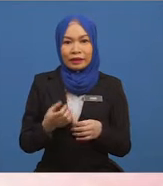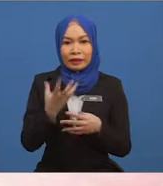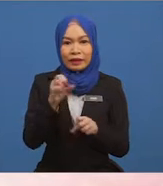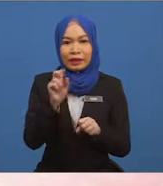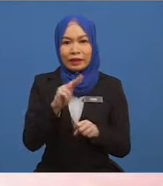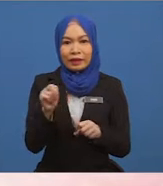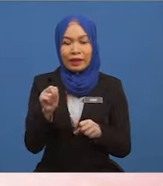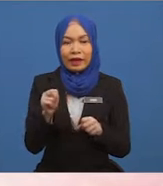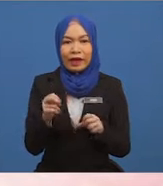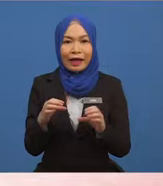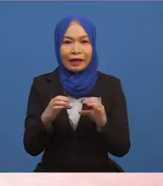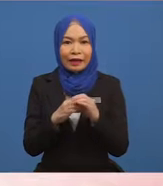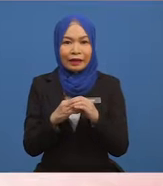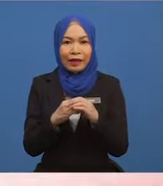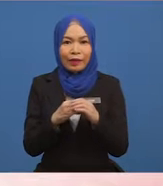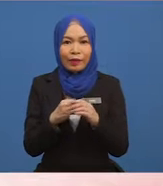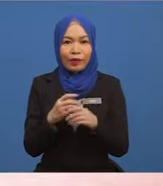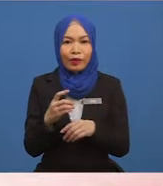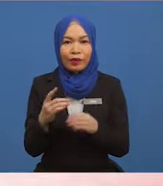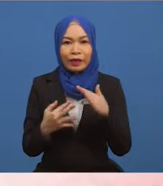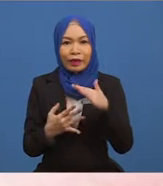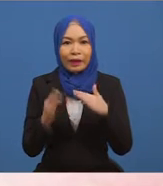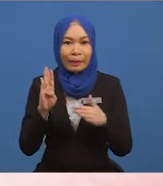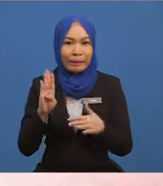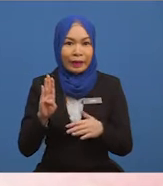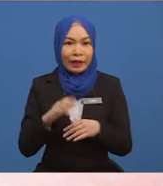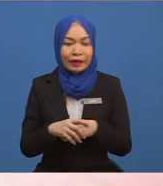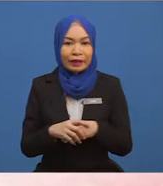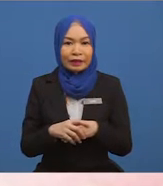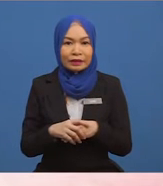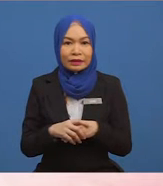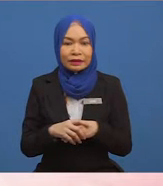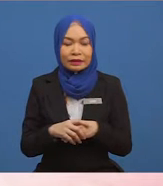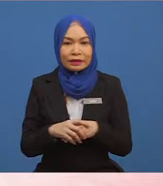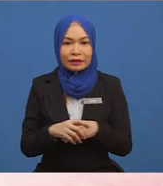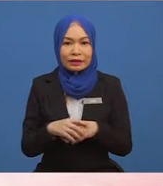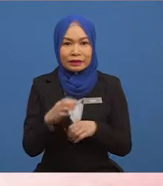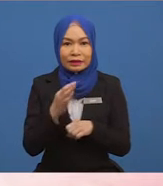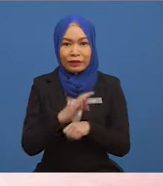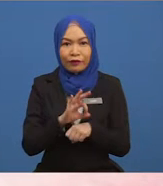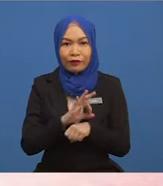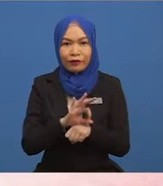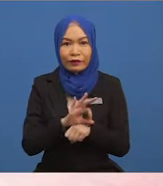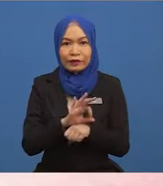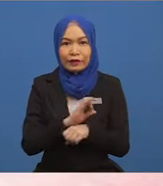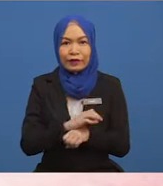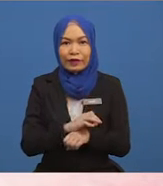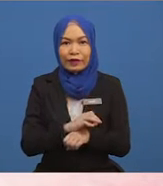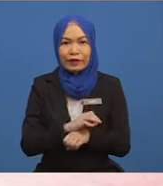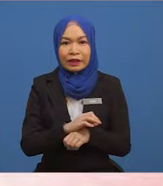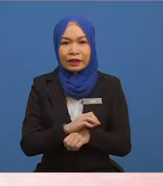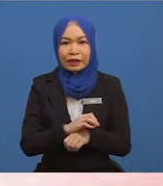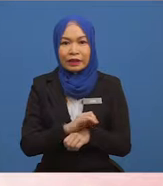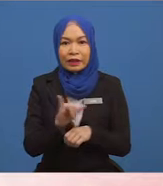mencuba? Wah, tepat sekali Zara. Fungsi penyediaan tabung didih B adalah